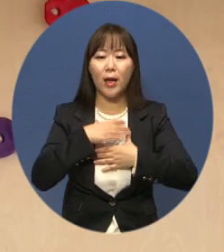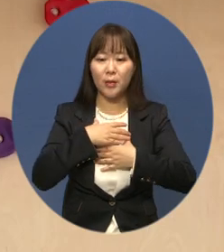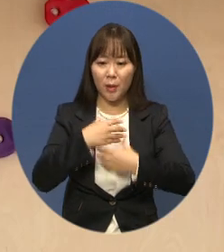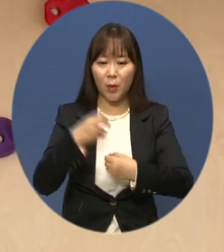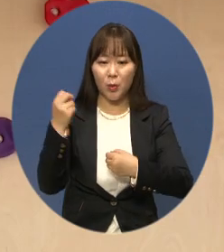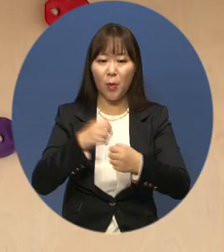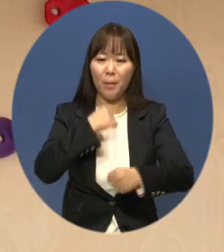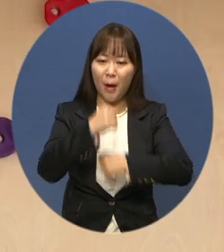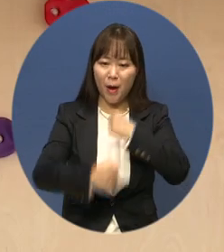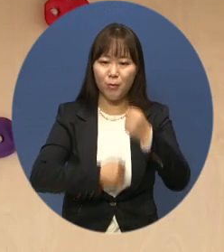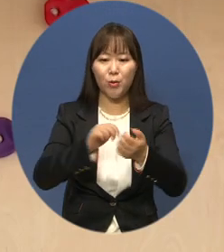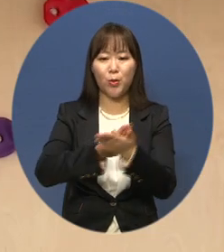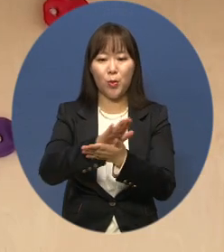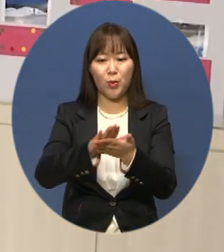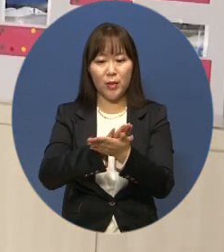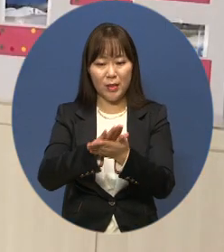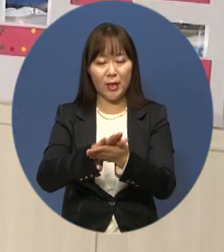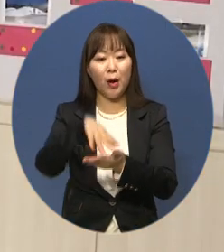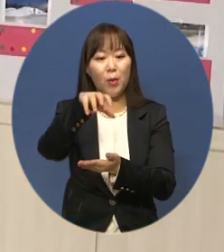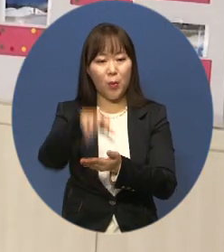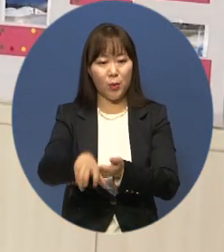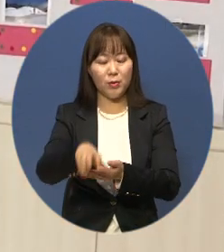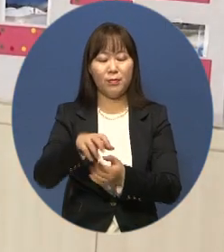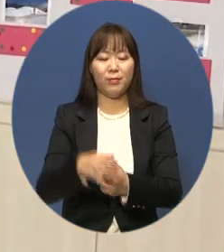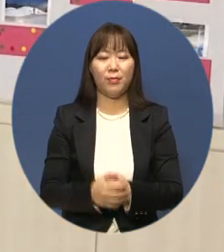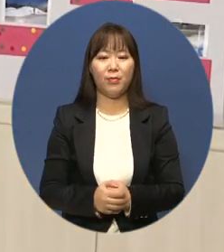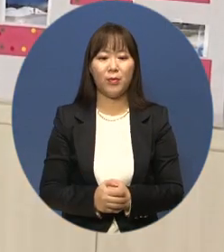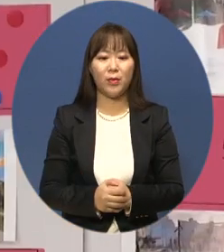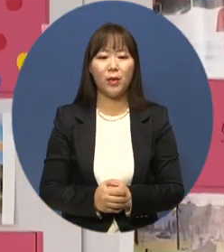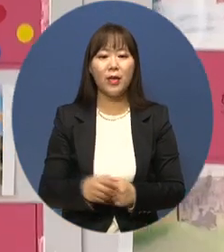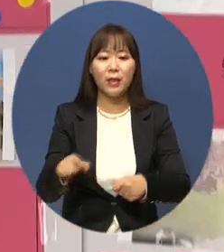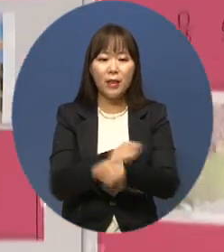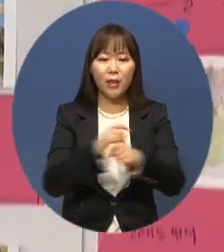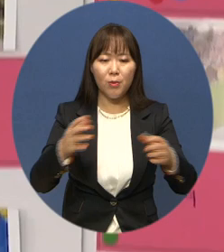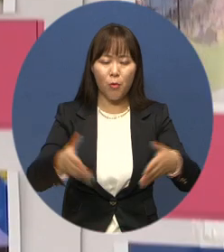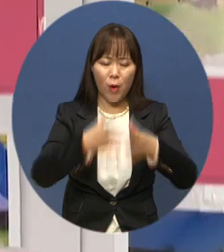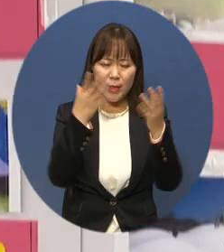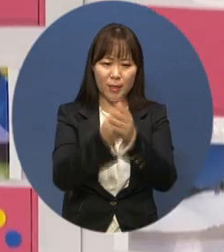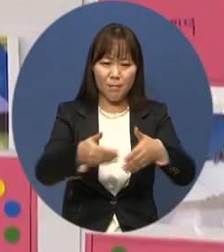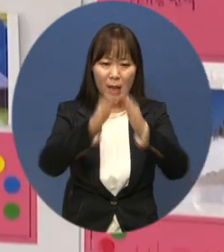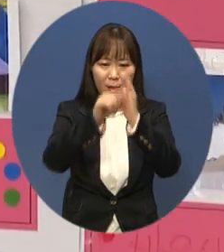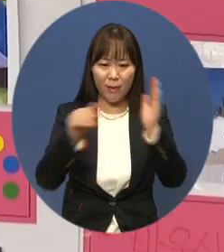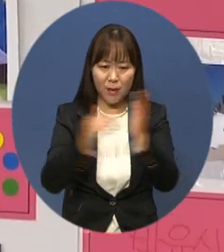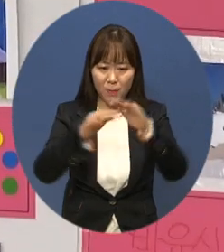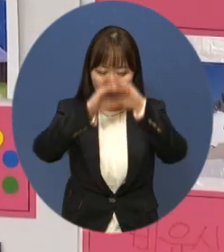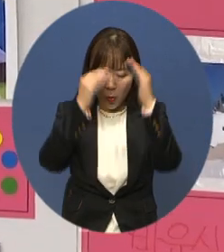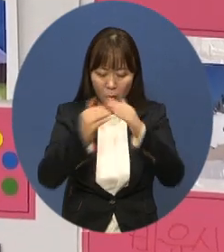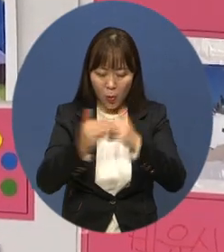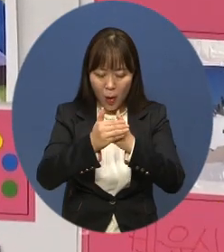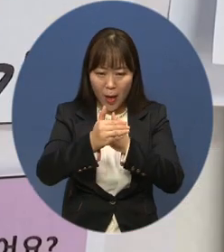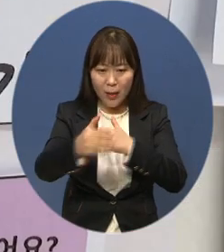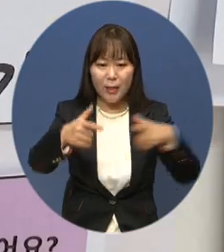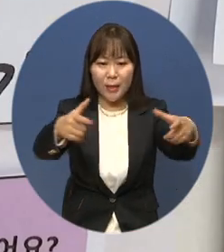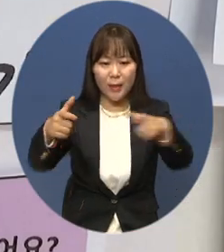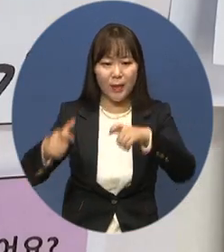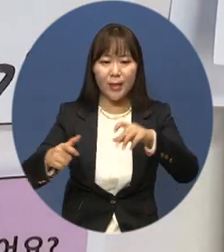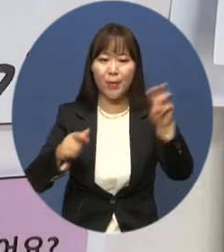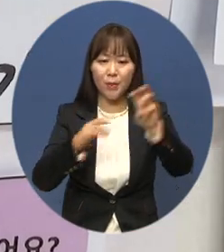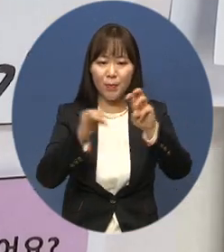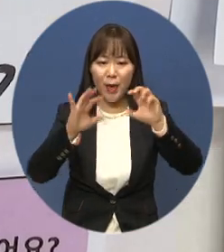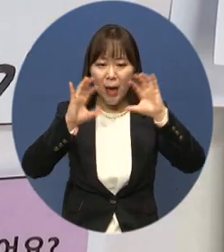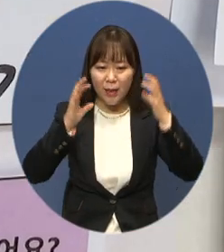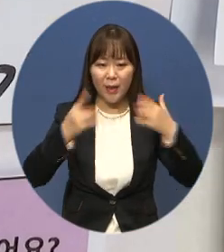안전하고 마음껏 뛰어놀 수 있는 실내 공간 놀이터이며 특히 완공되기까지 전 과정을 지역 30여 명의